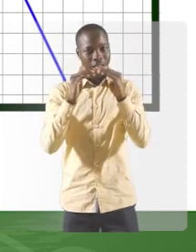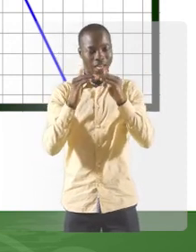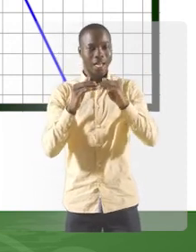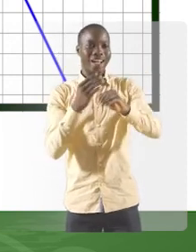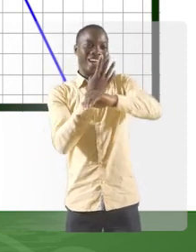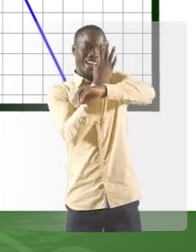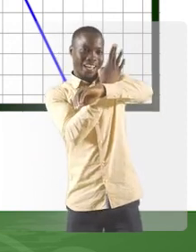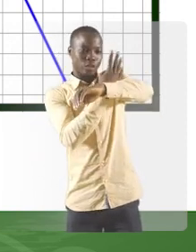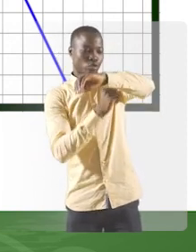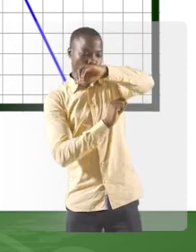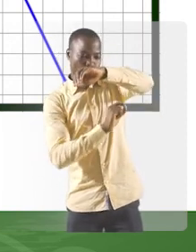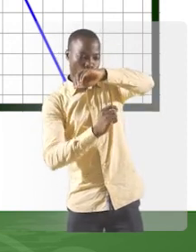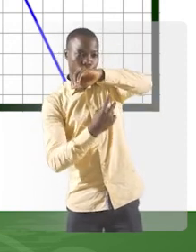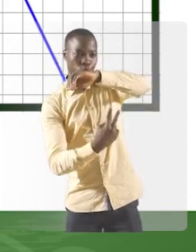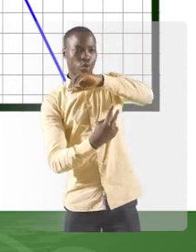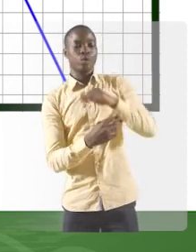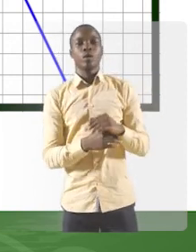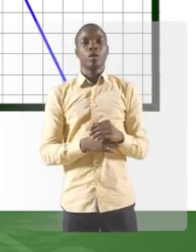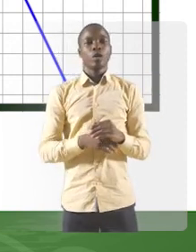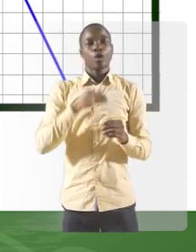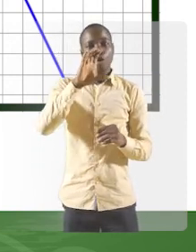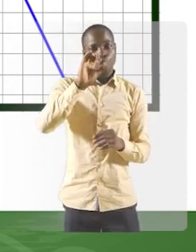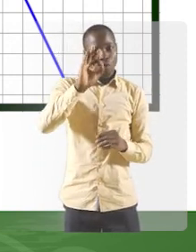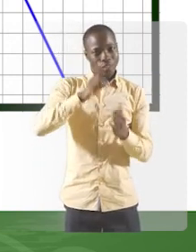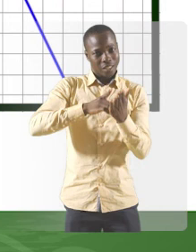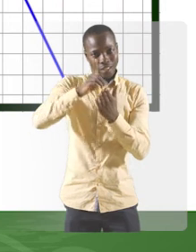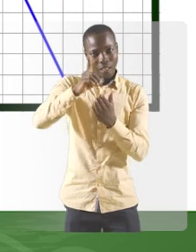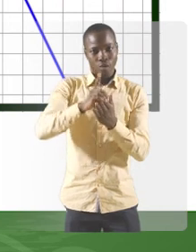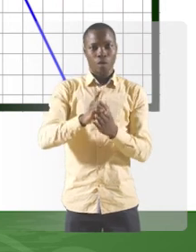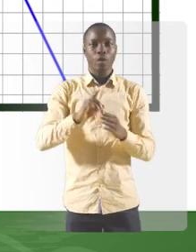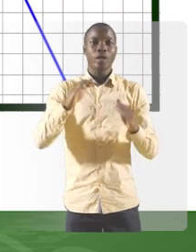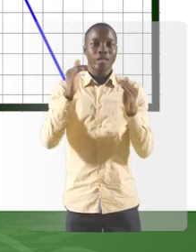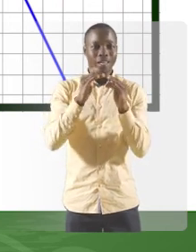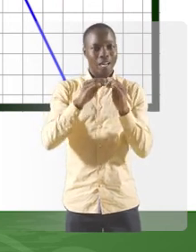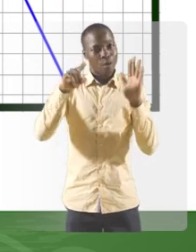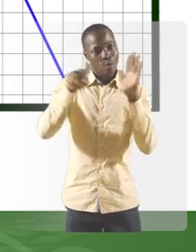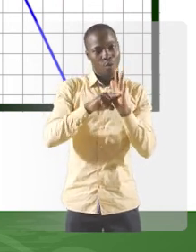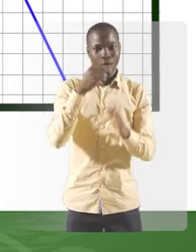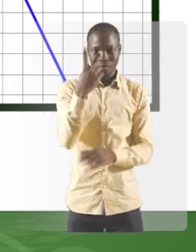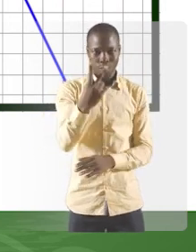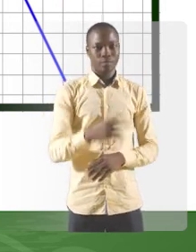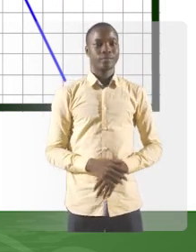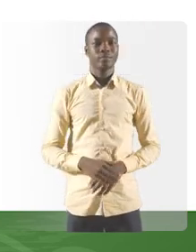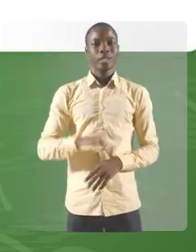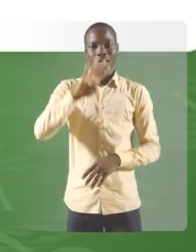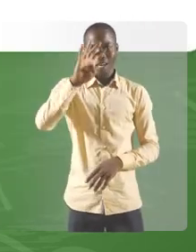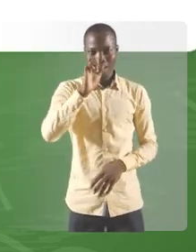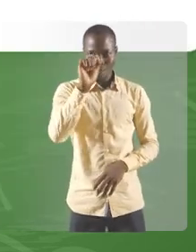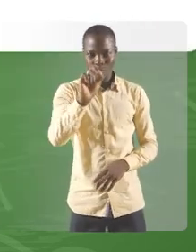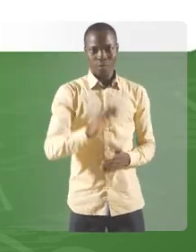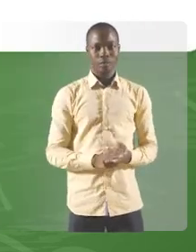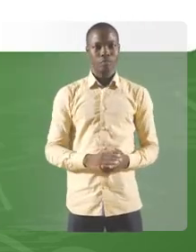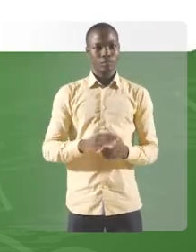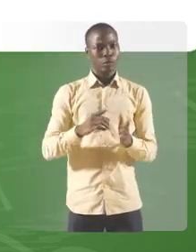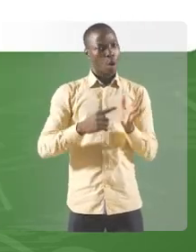moins 2. Donc le coefficient directeur de la droite AC est moins 2. Petit 4,